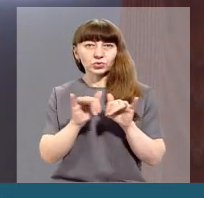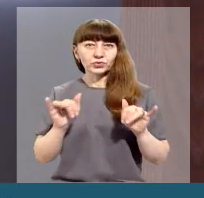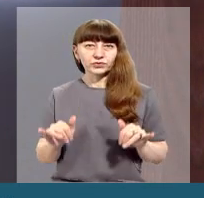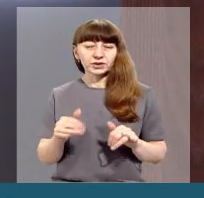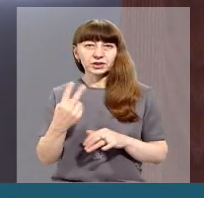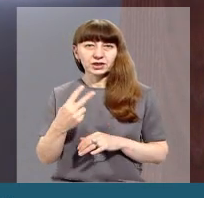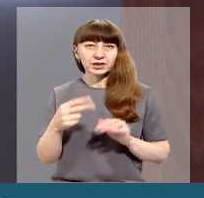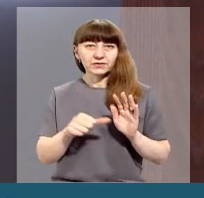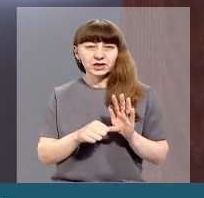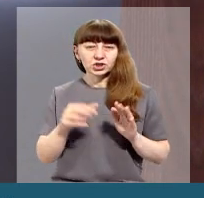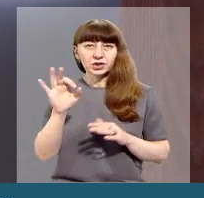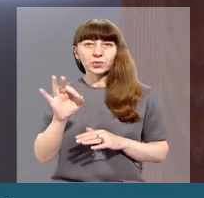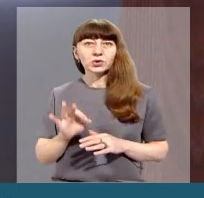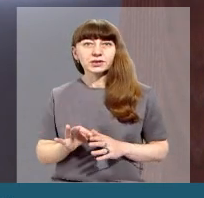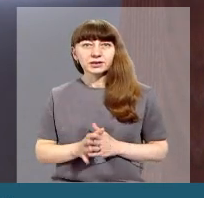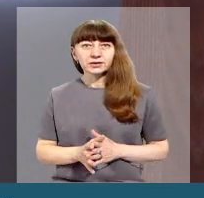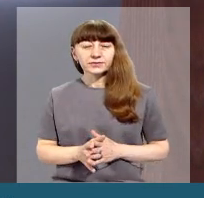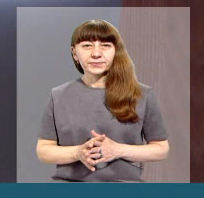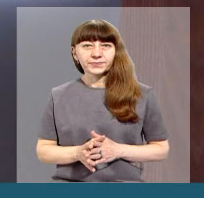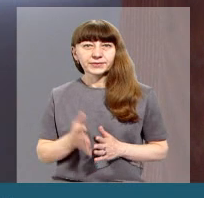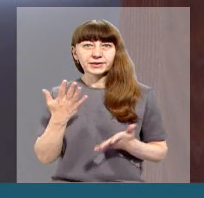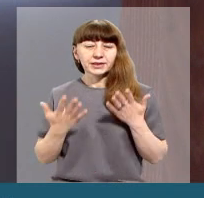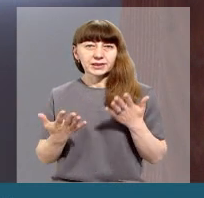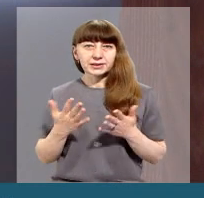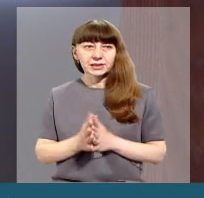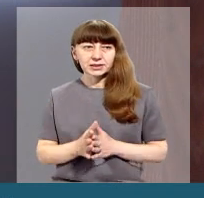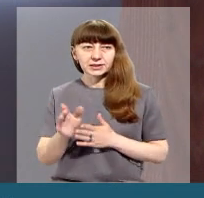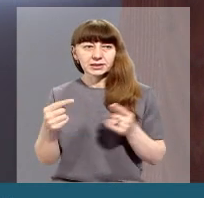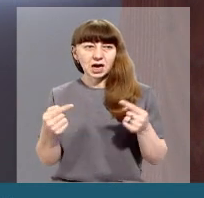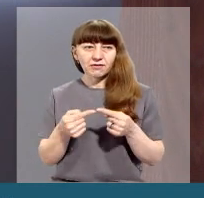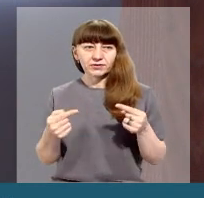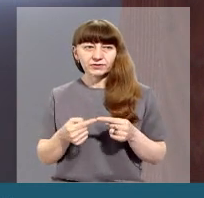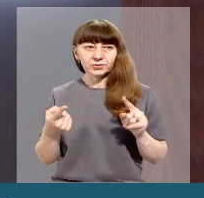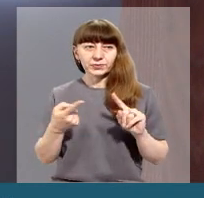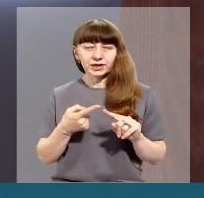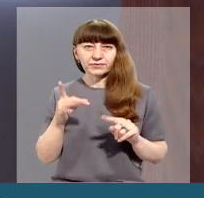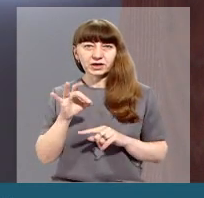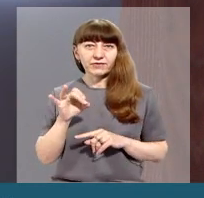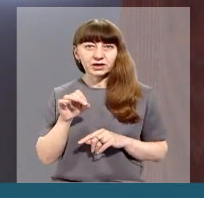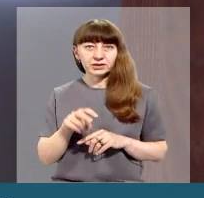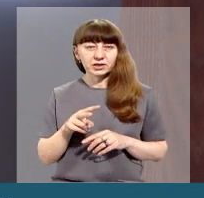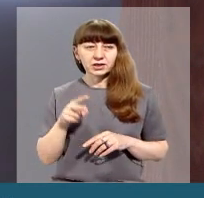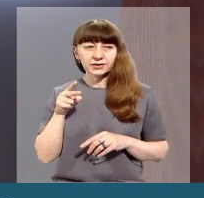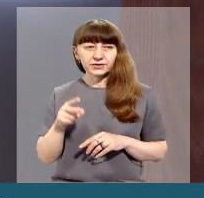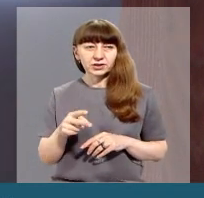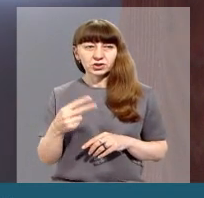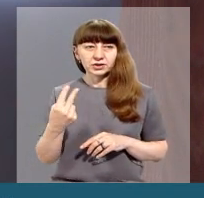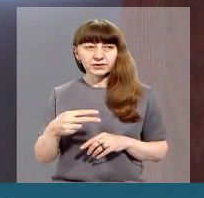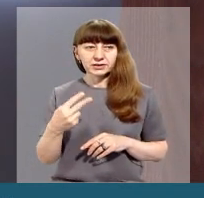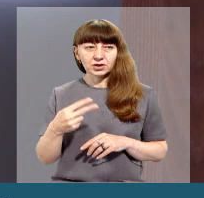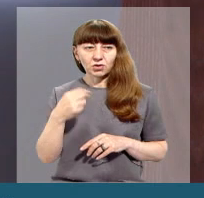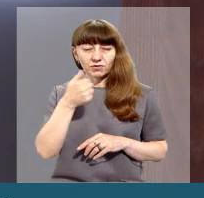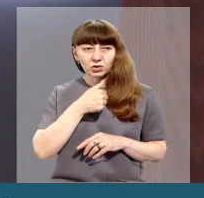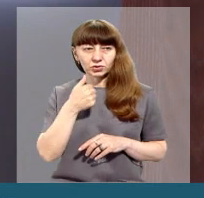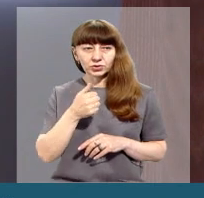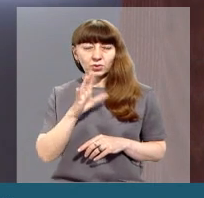на 26%. Если сравнивать в первый квартал 2022 года,